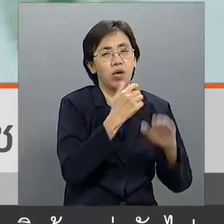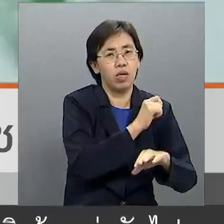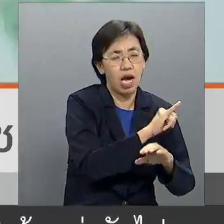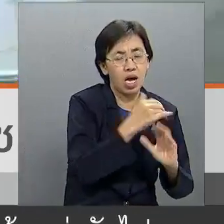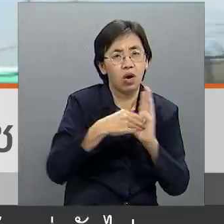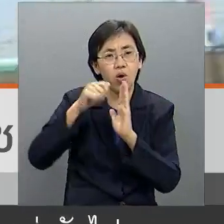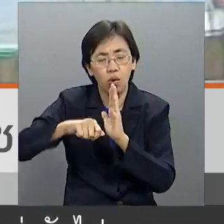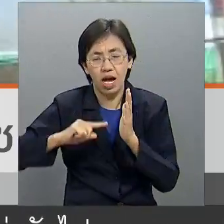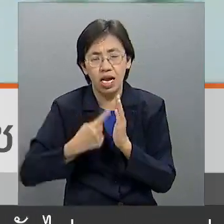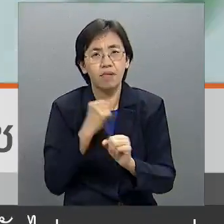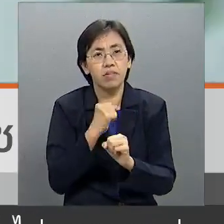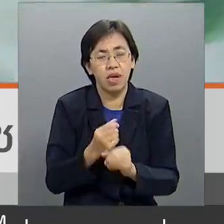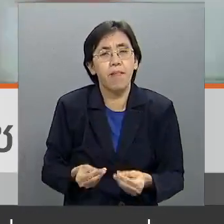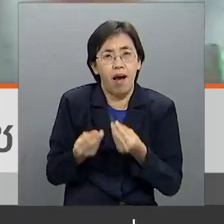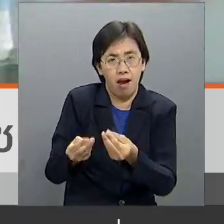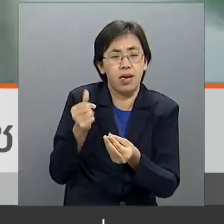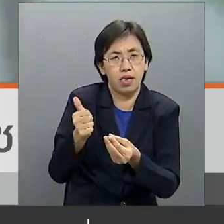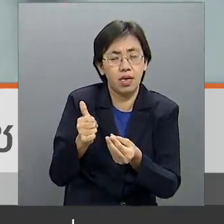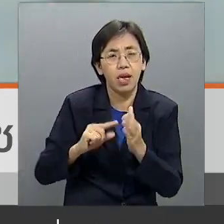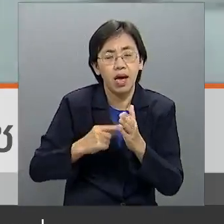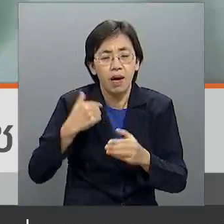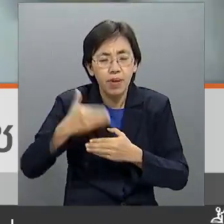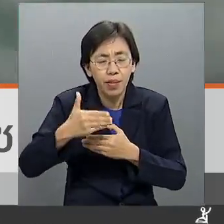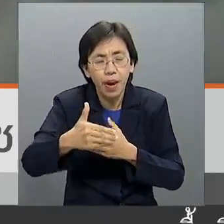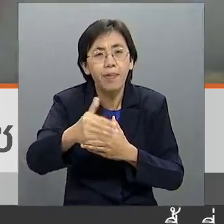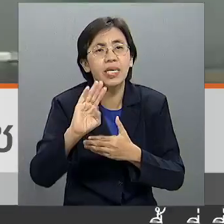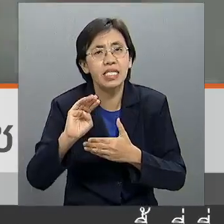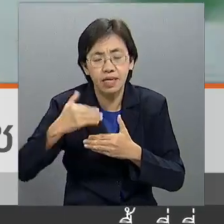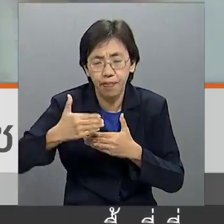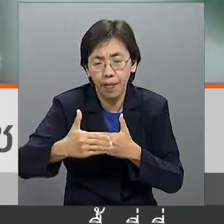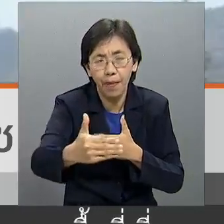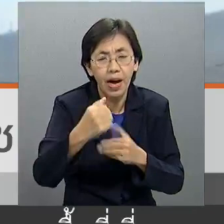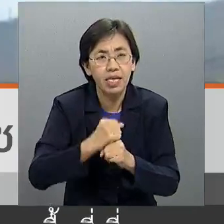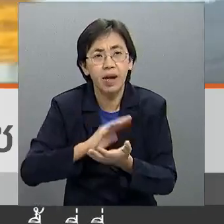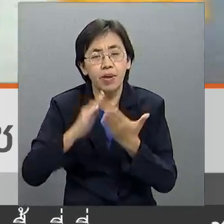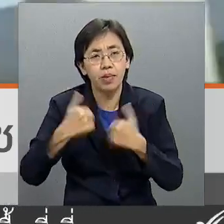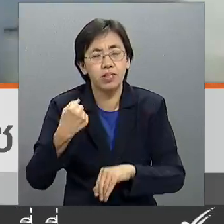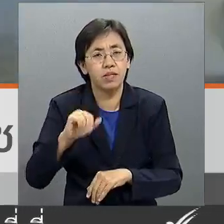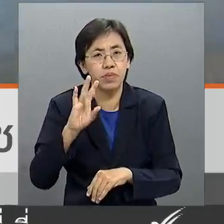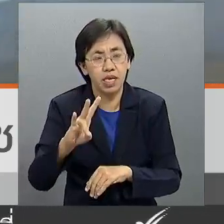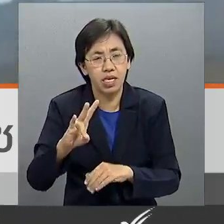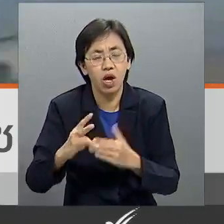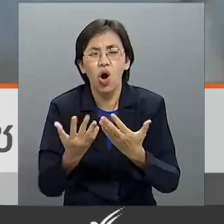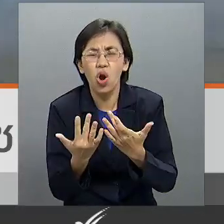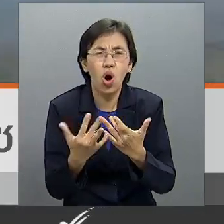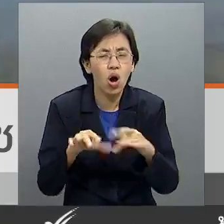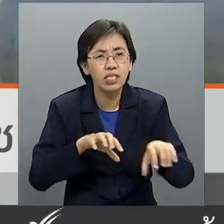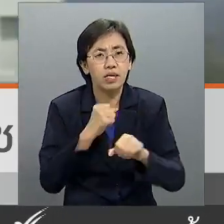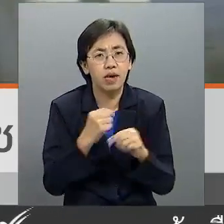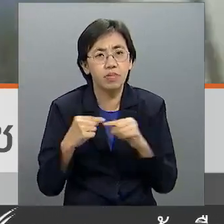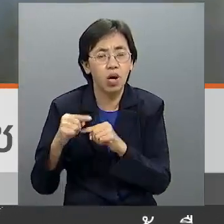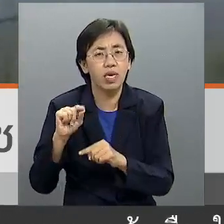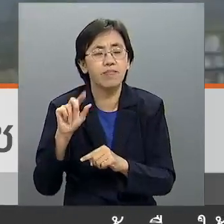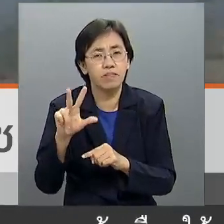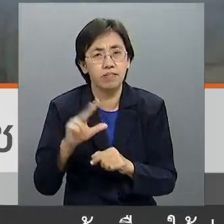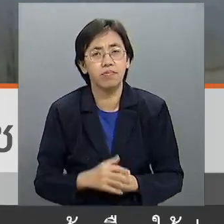ทีโดยแบ่งการก่อสร้างเป็น 40ตอนดำเนินการแล้วเสร็จ 17ตอนและก็อยู่ระหว่างการดำเนินการอีก 23ตอน